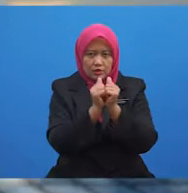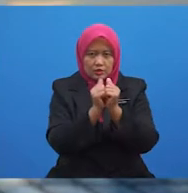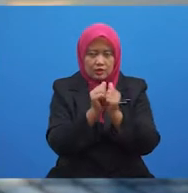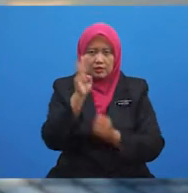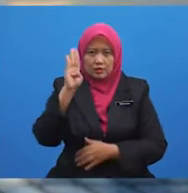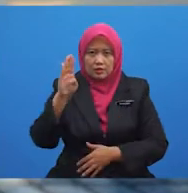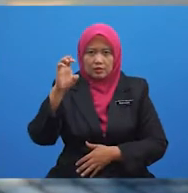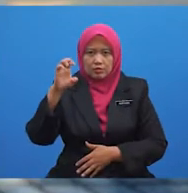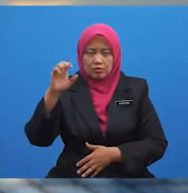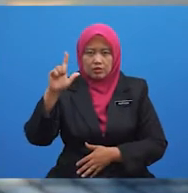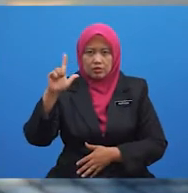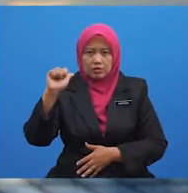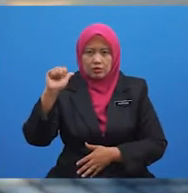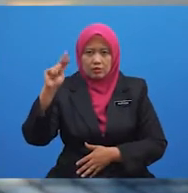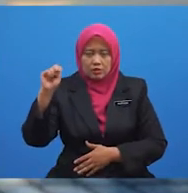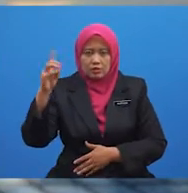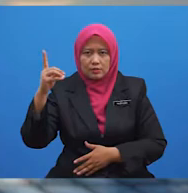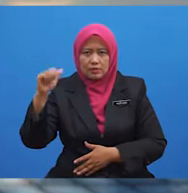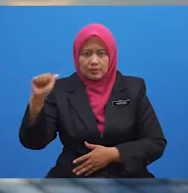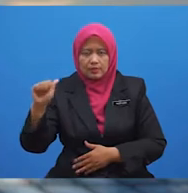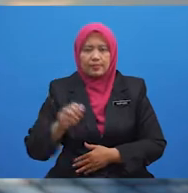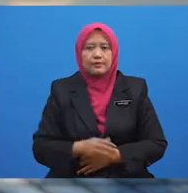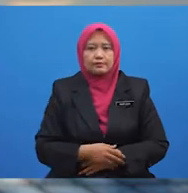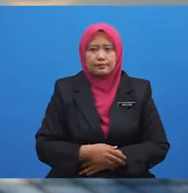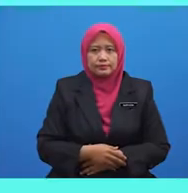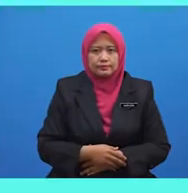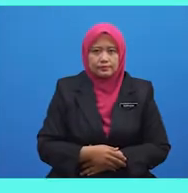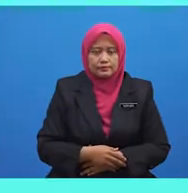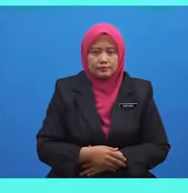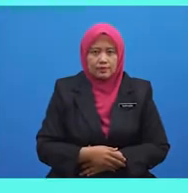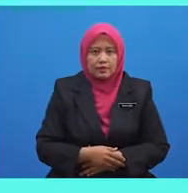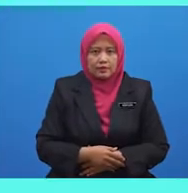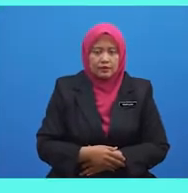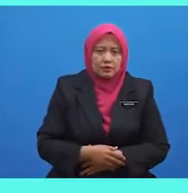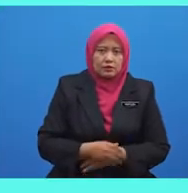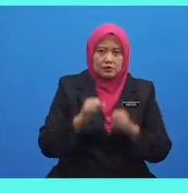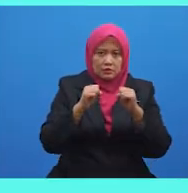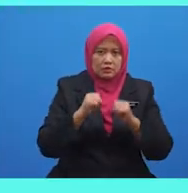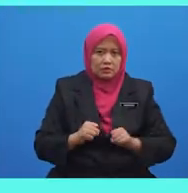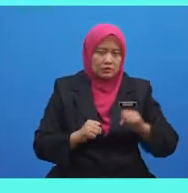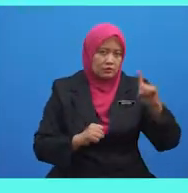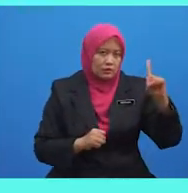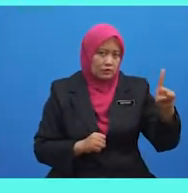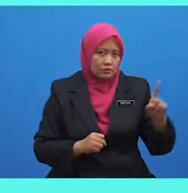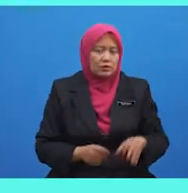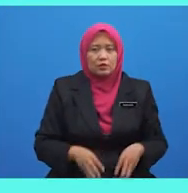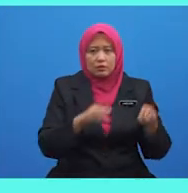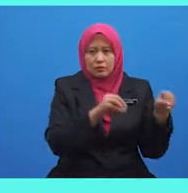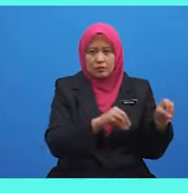Murid-murid, mari kita mulakan dengan strategi yang pertama, iaitu pemindahan pusat